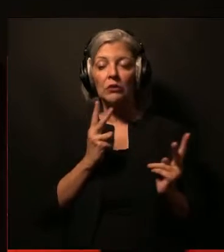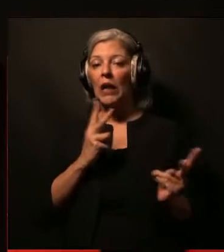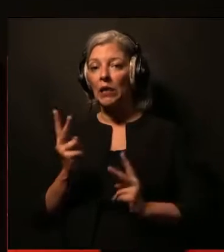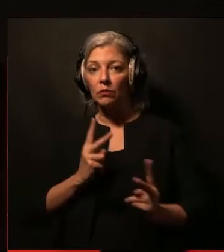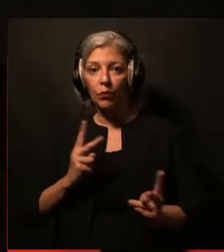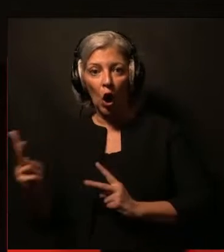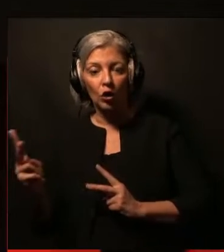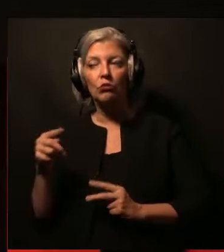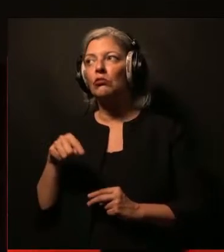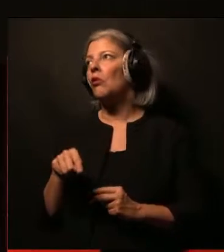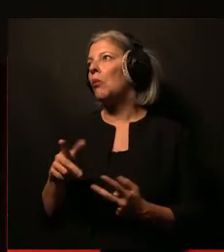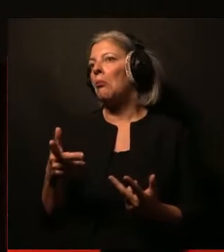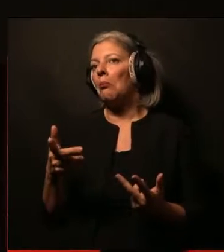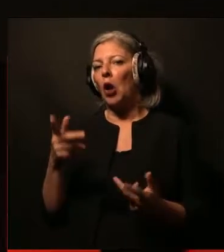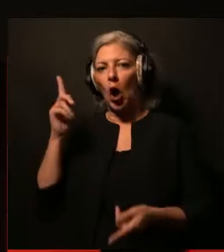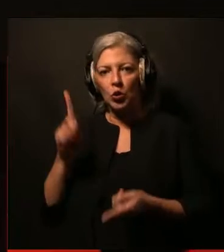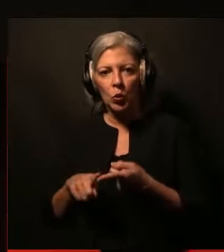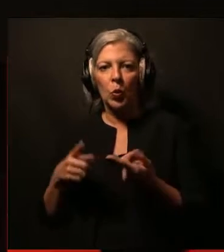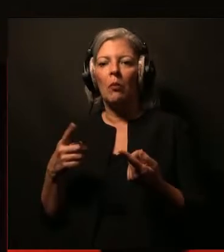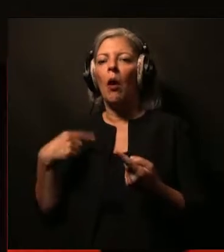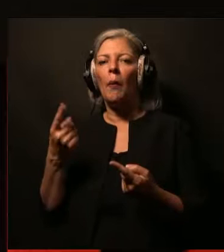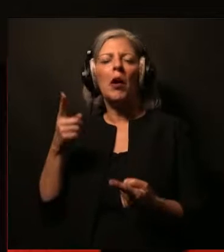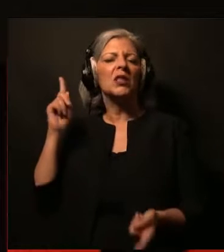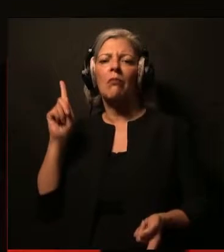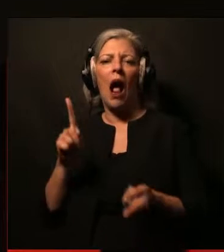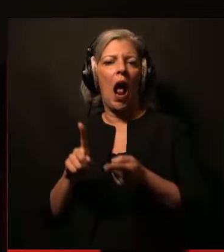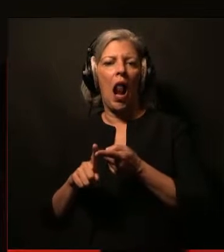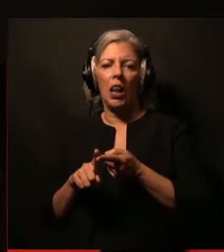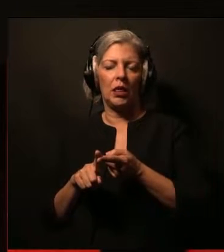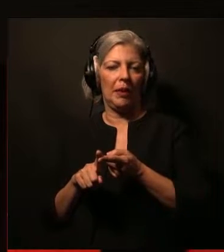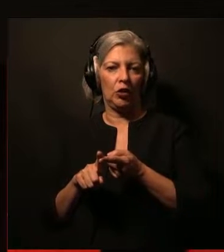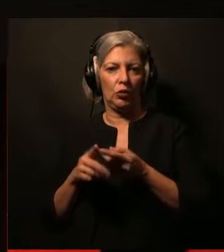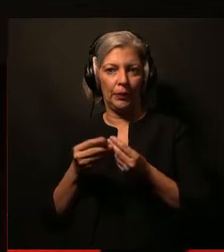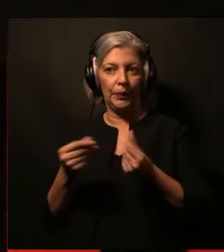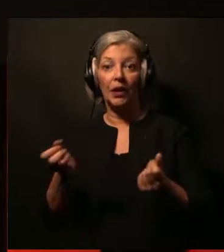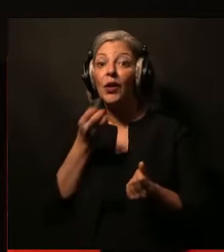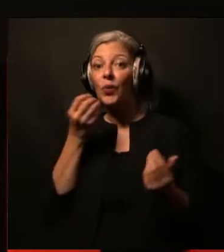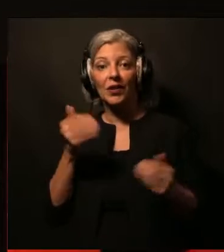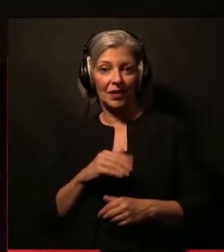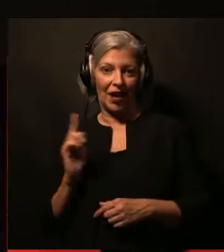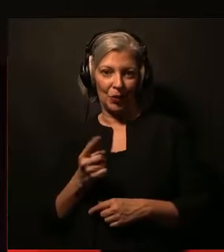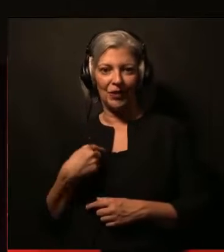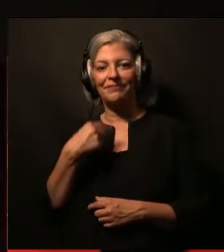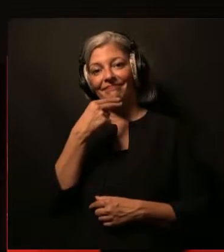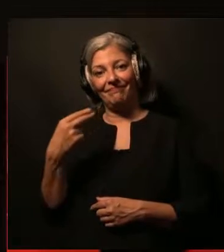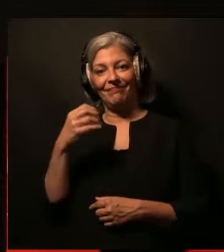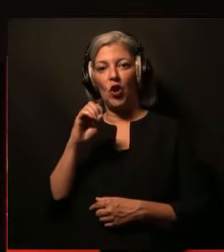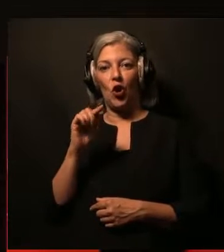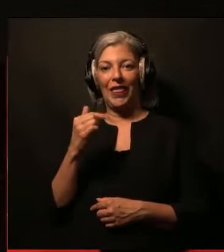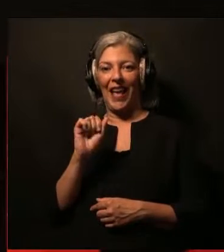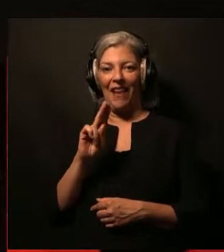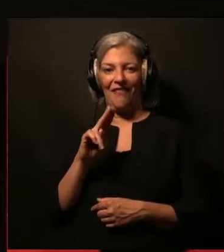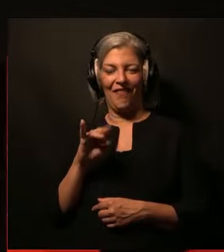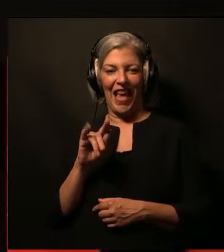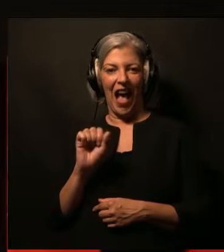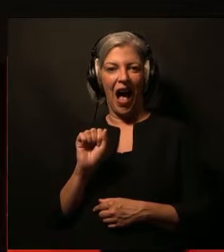consumo fino allo smaltimento Buonasera a tutti Io sono Ottavia belli e sono